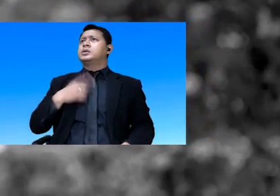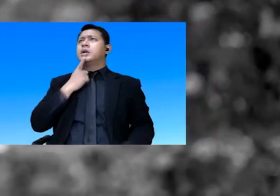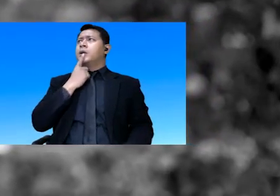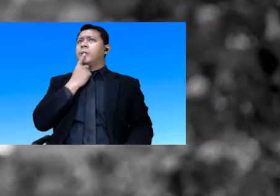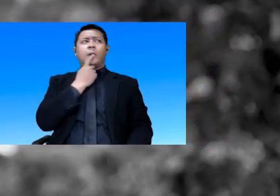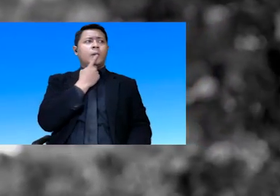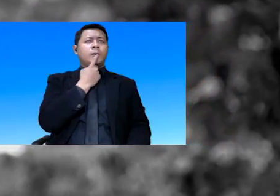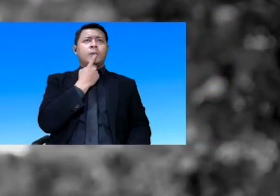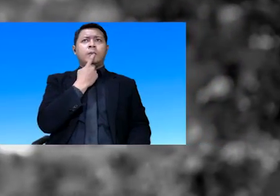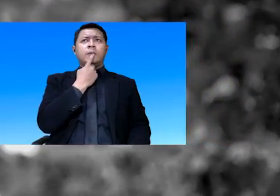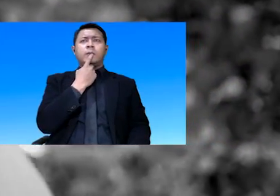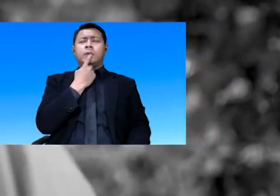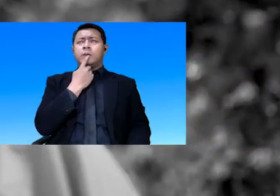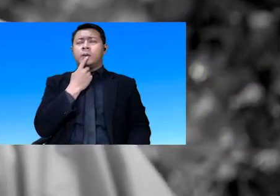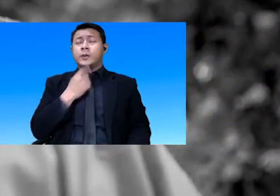Ini mimpi.